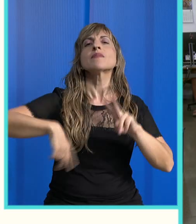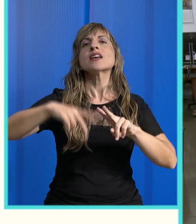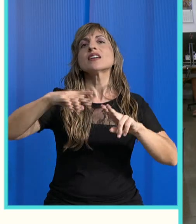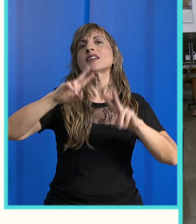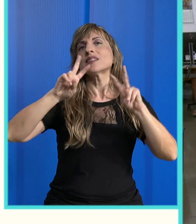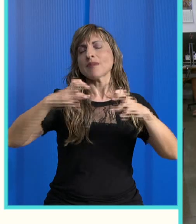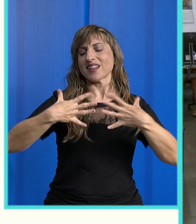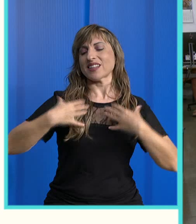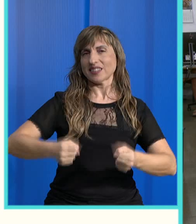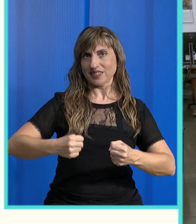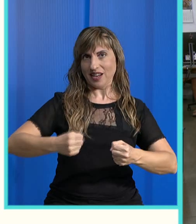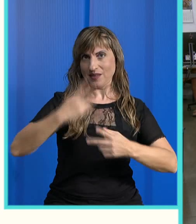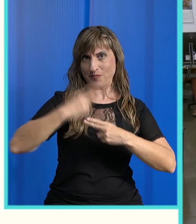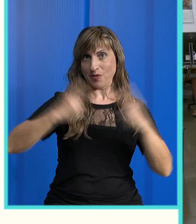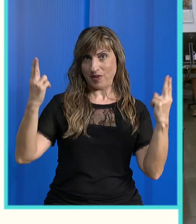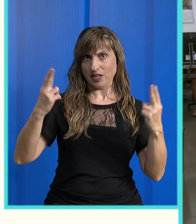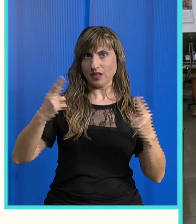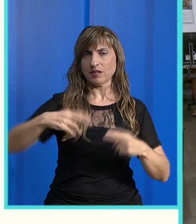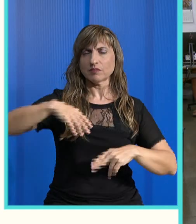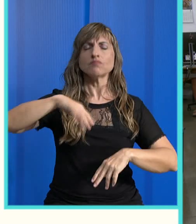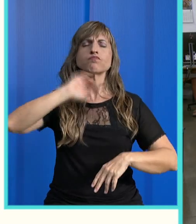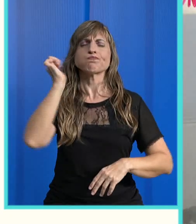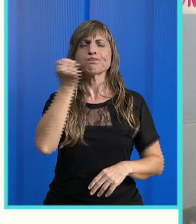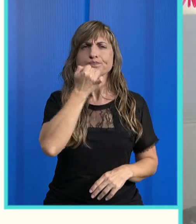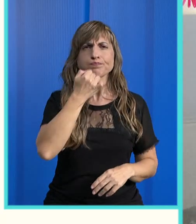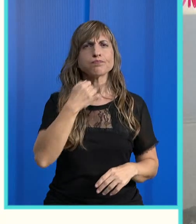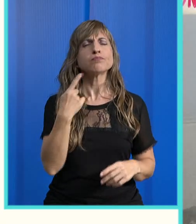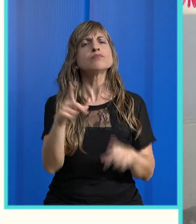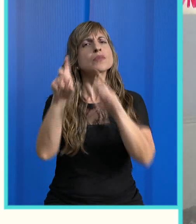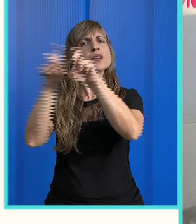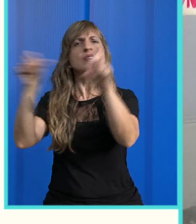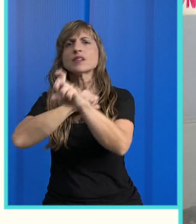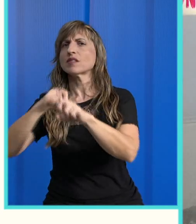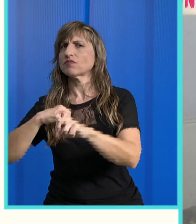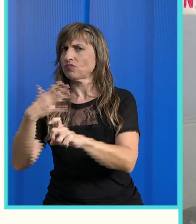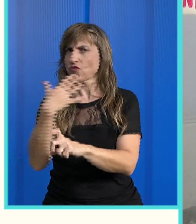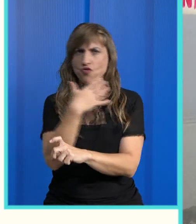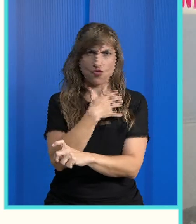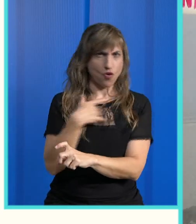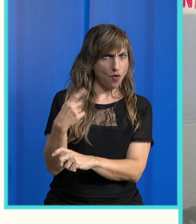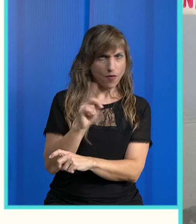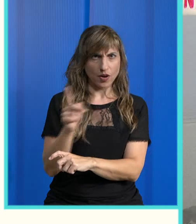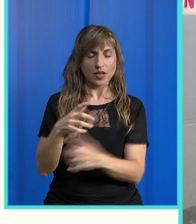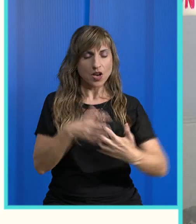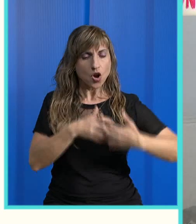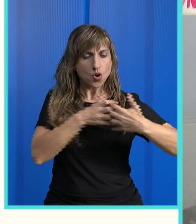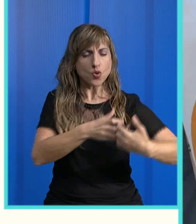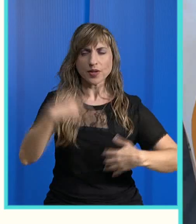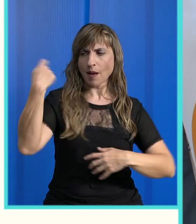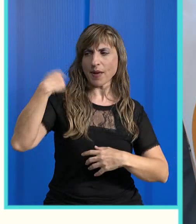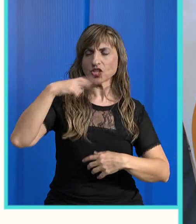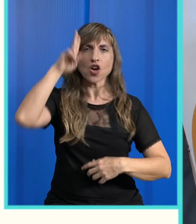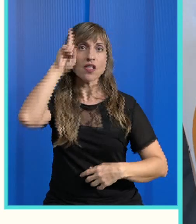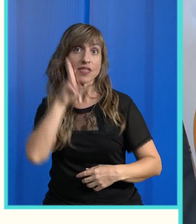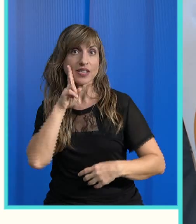Un cop més han sortit al carrer per denunciar la privatització dels sectors. Aseguren que la lluita per ones pensions dignes són vitals